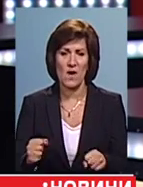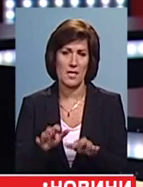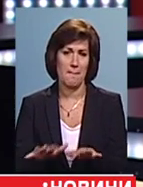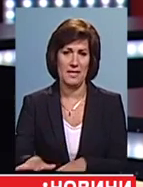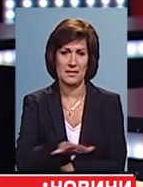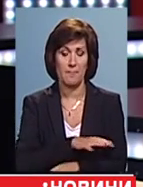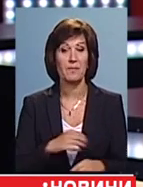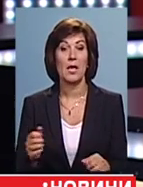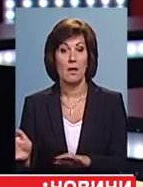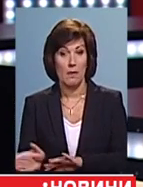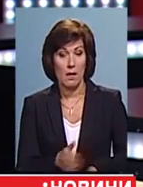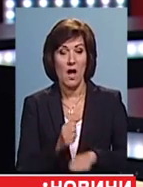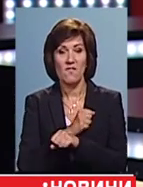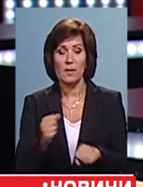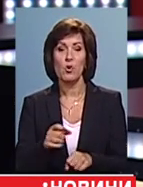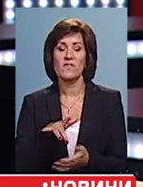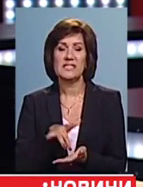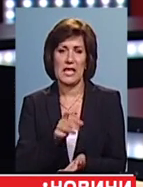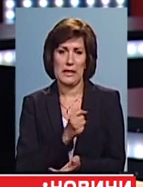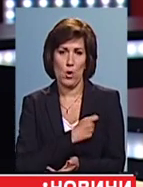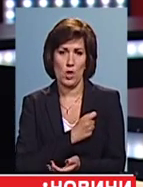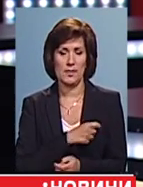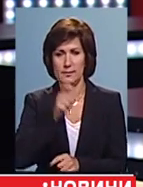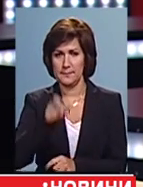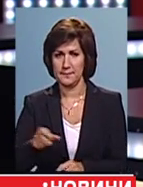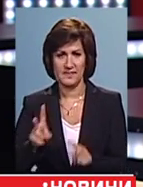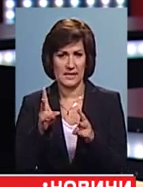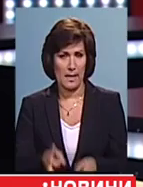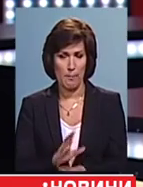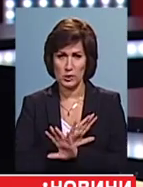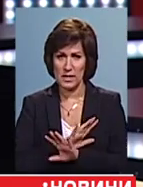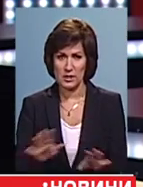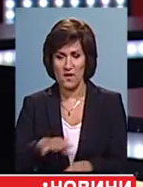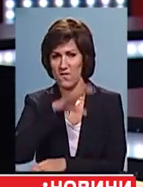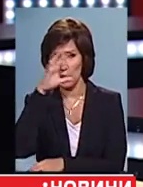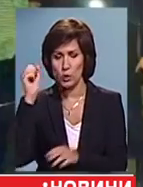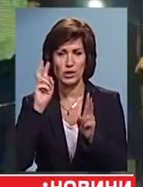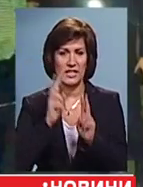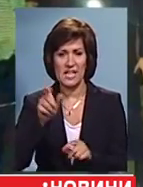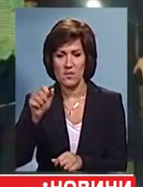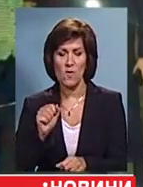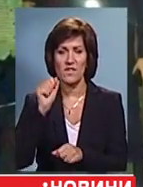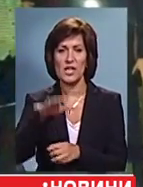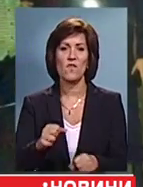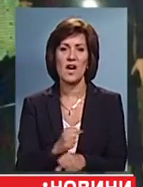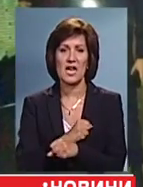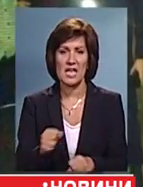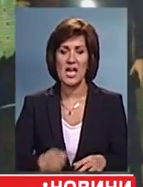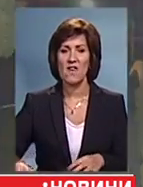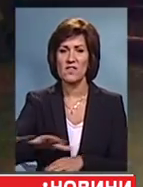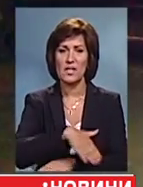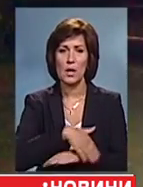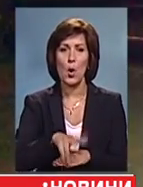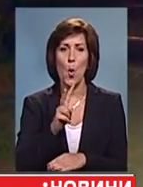вибуху в центрі Одеси ніхто з людей не постраждав, повідомляють в управлінні міліції Одеської області. Уночі невідомий вкинув гранату у двір на